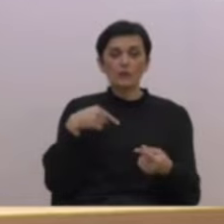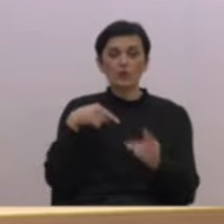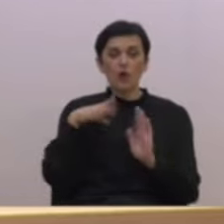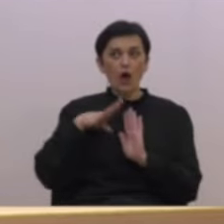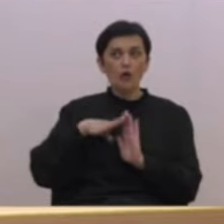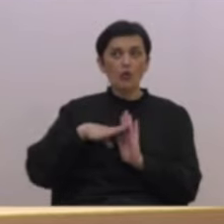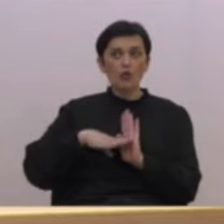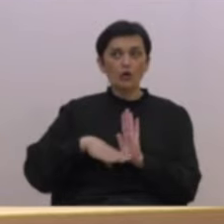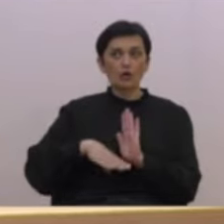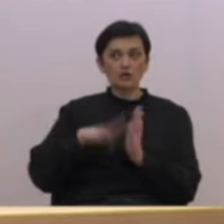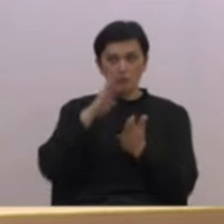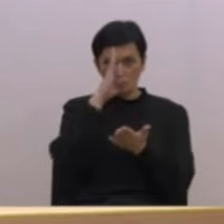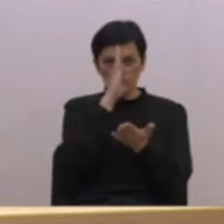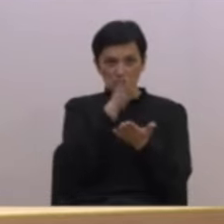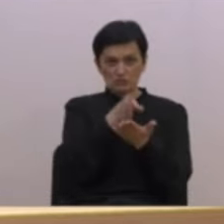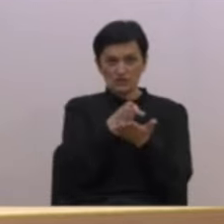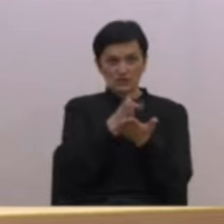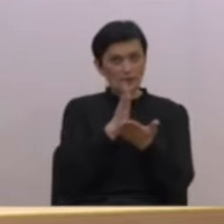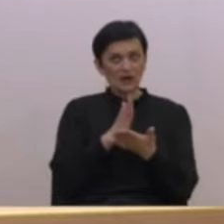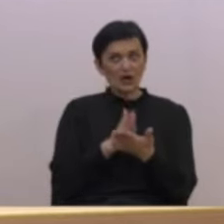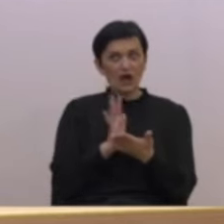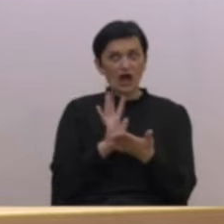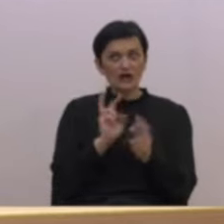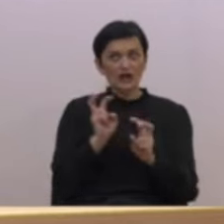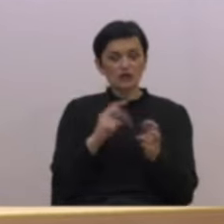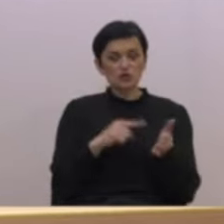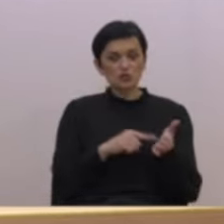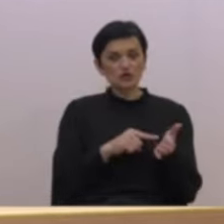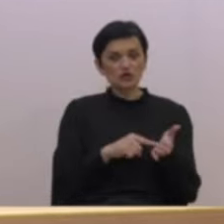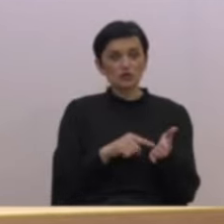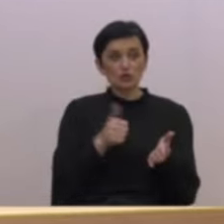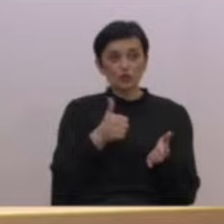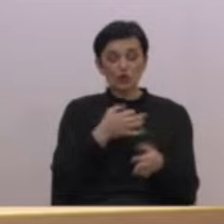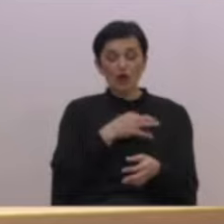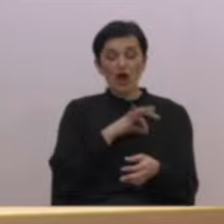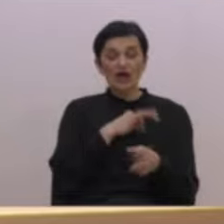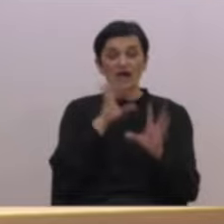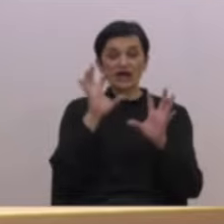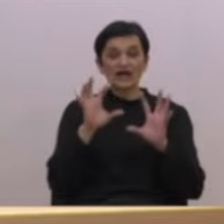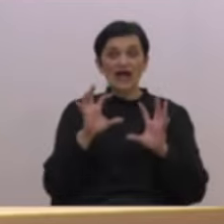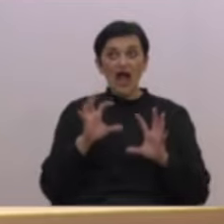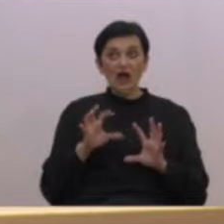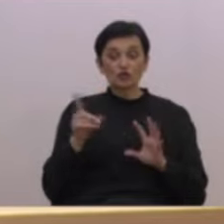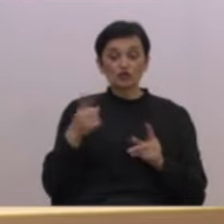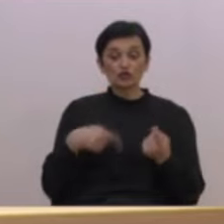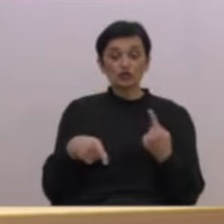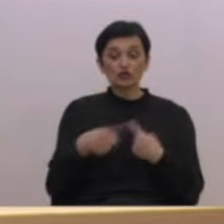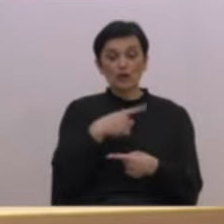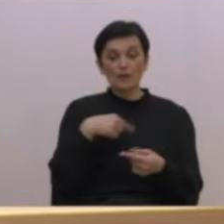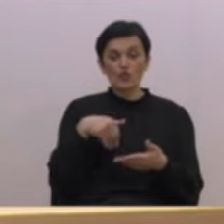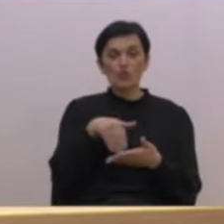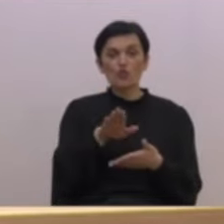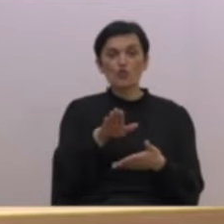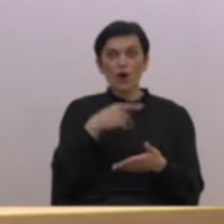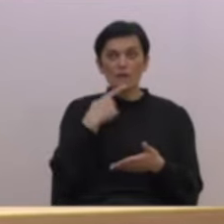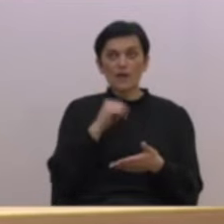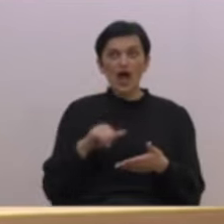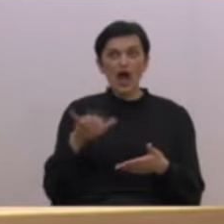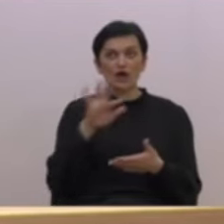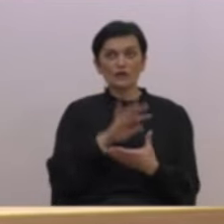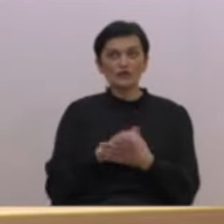აუარესებთ, პირდაპირ ხომ არ არის ეს მინიშნება იმისა, როგორც აგენტების კანონი შემოაბუნეთ, თუ თქვენ უარს ამბობთ ქვეყნის